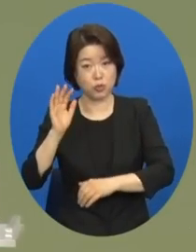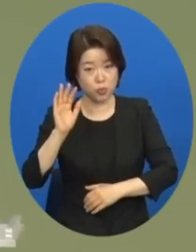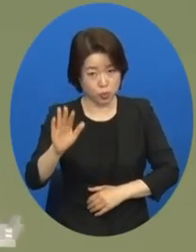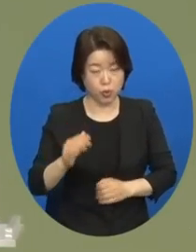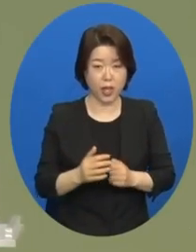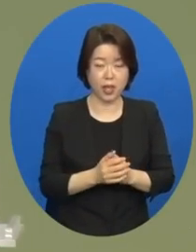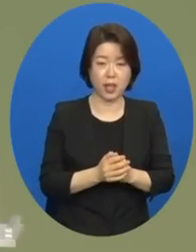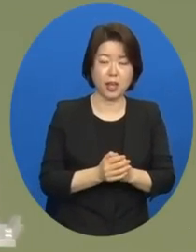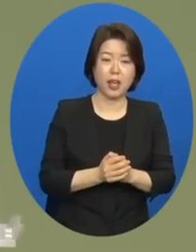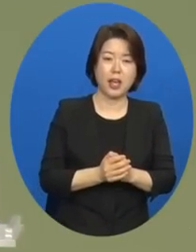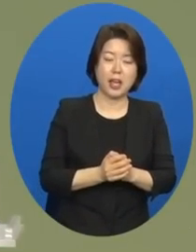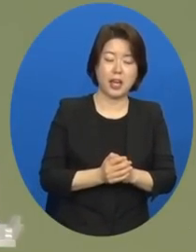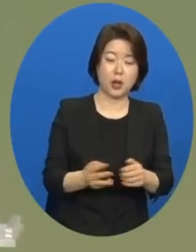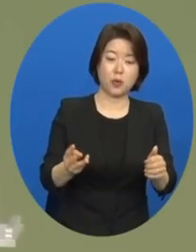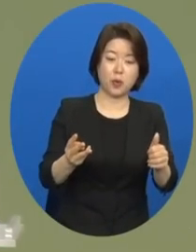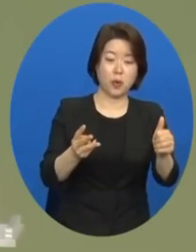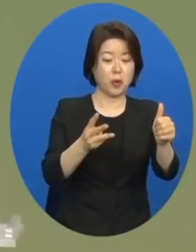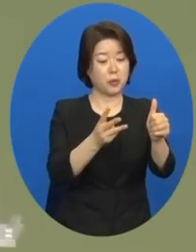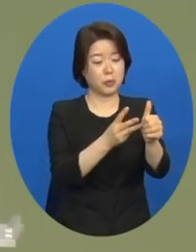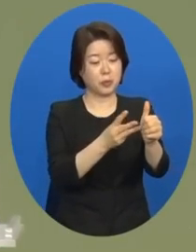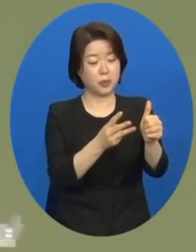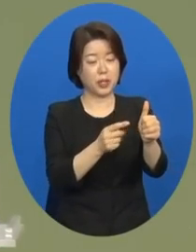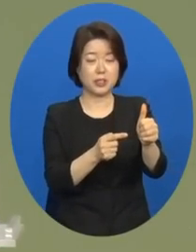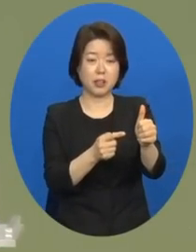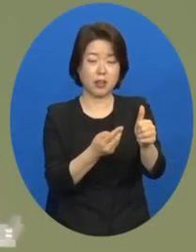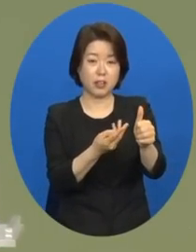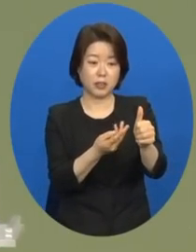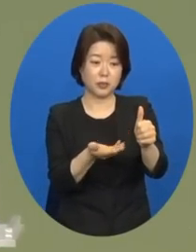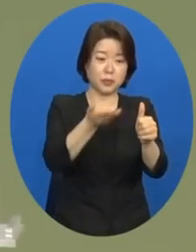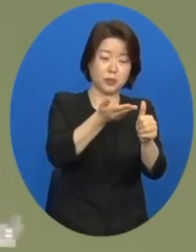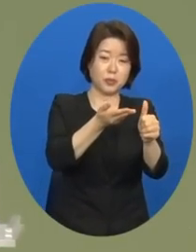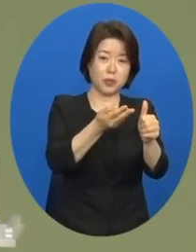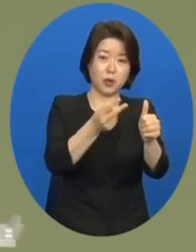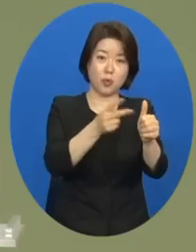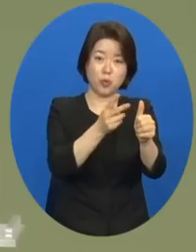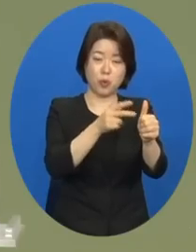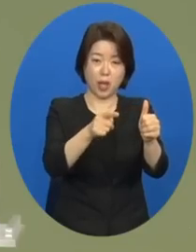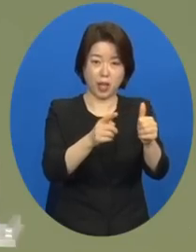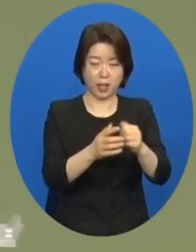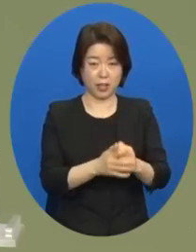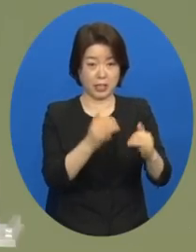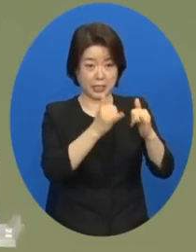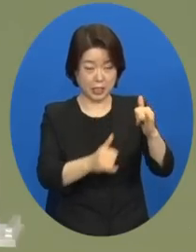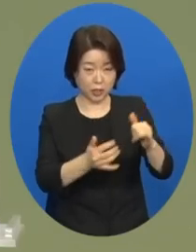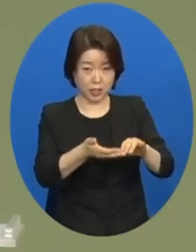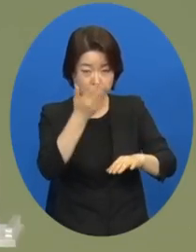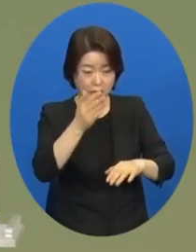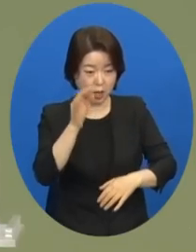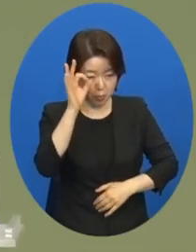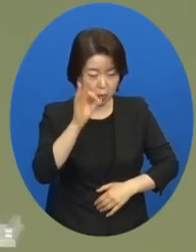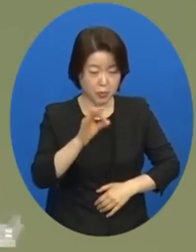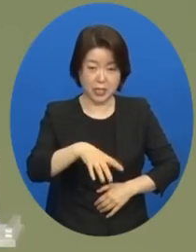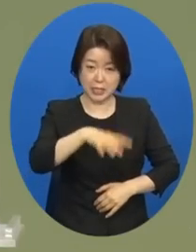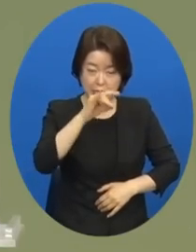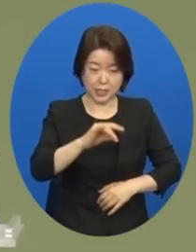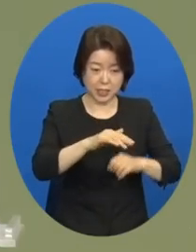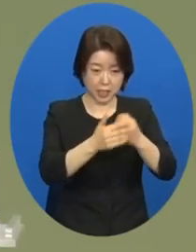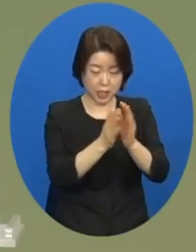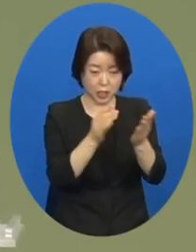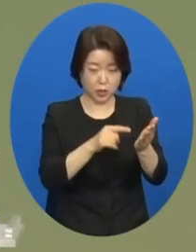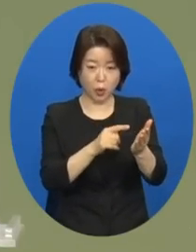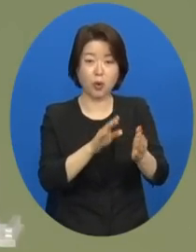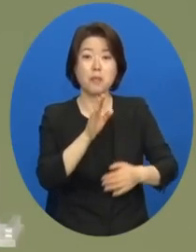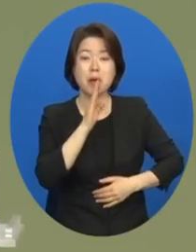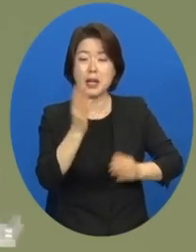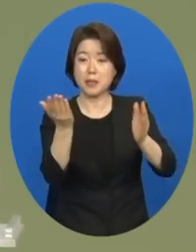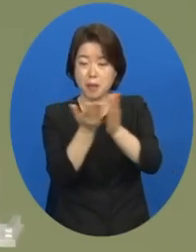첩에서 후처로 승격한 것이 아닌가 하면 역대상도 맞고 여기 창세기도 맞는 거예요 그죠 이렇게